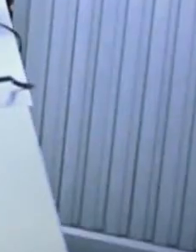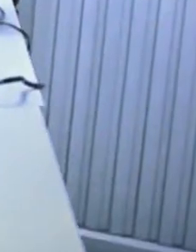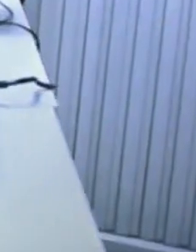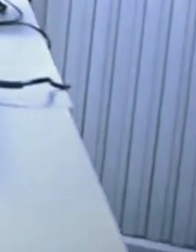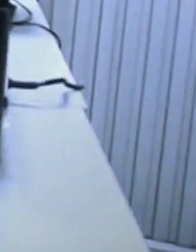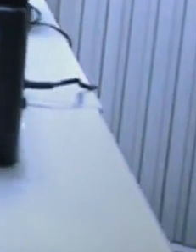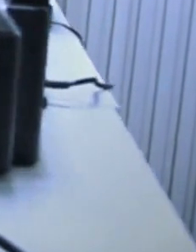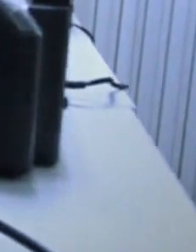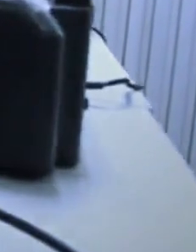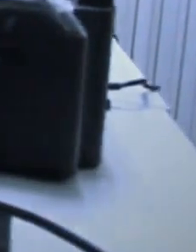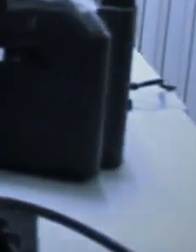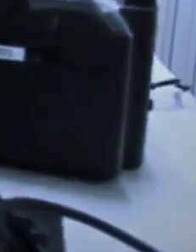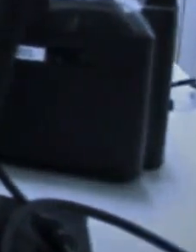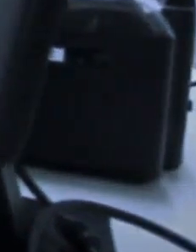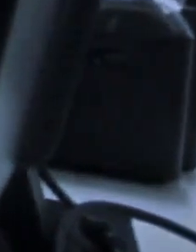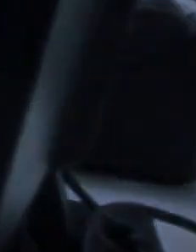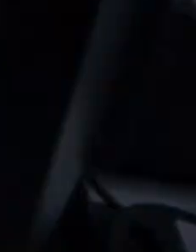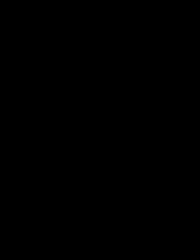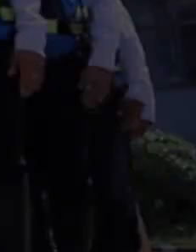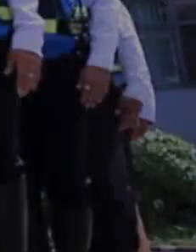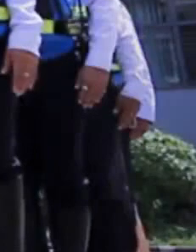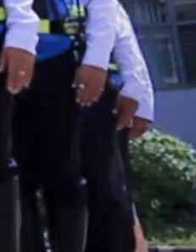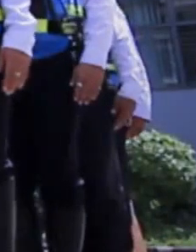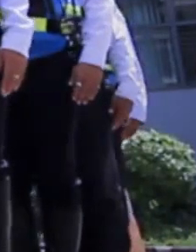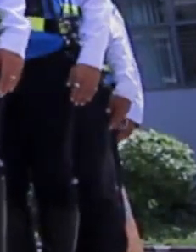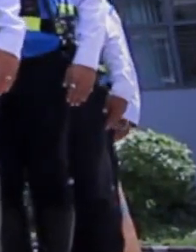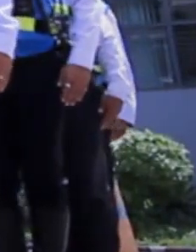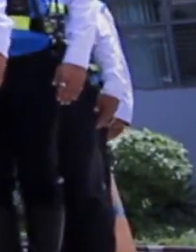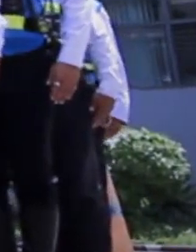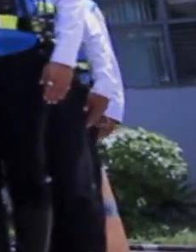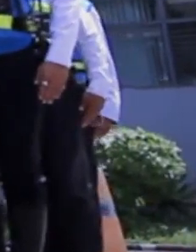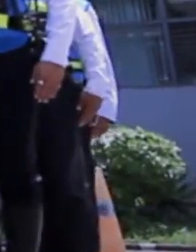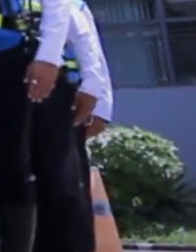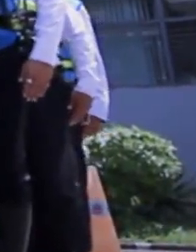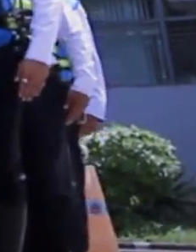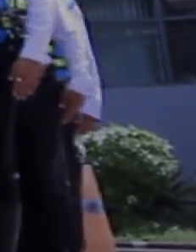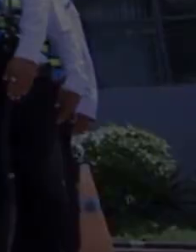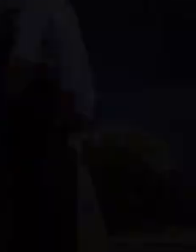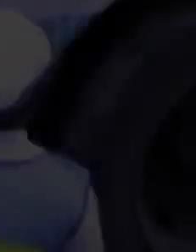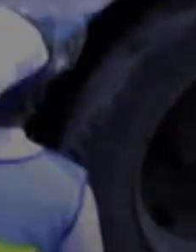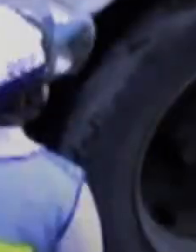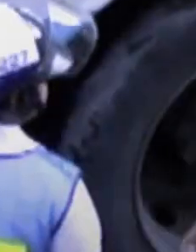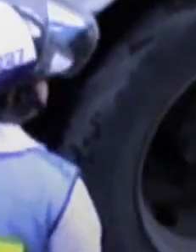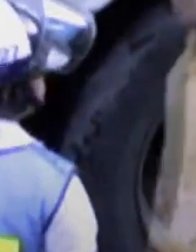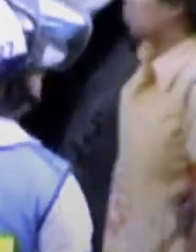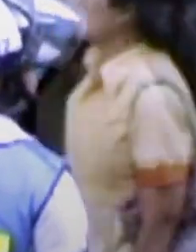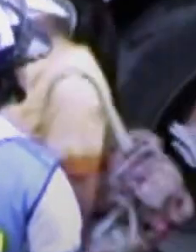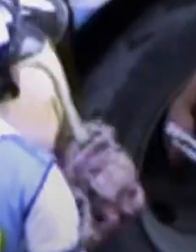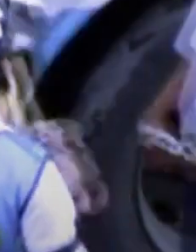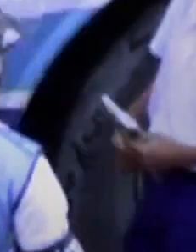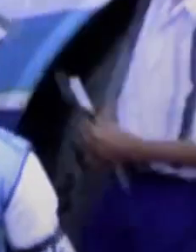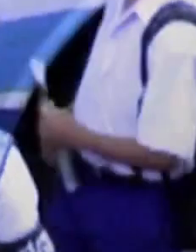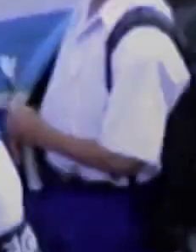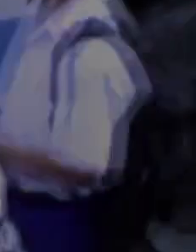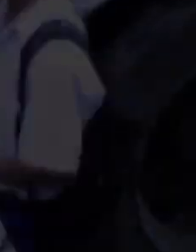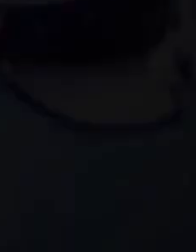รามุ่งมั่นพัฒนาการให้บริการเพื่อประชาชนเราภูมิใ